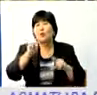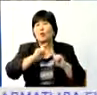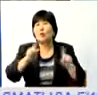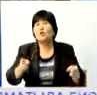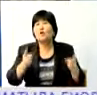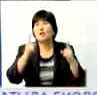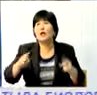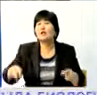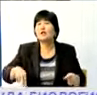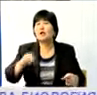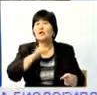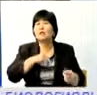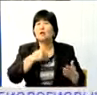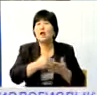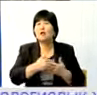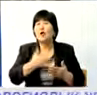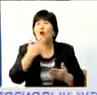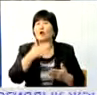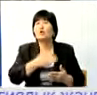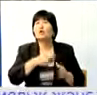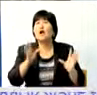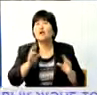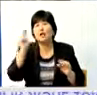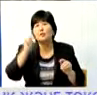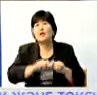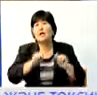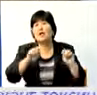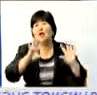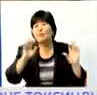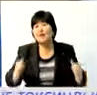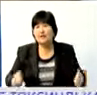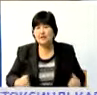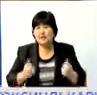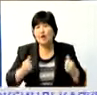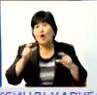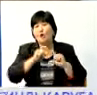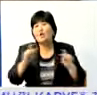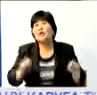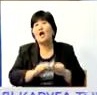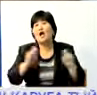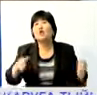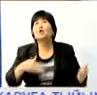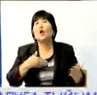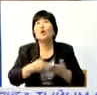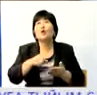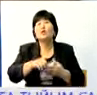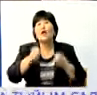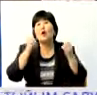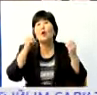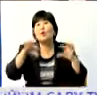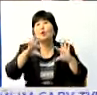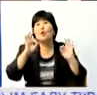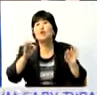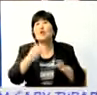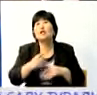орындарының директорлық қызметін атқарды. Ұлт жанашыры білім шырағын жағуға бар жігерін салып, мектептерінің ашылуына үлес қосты. Мәдениет пен өнер